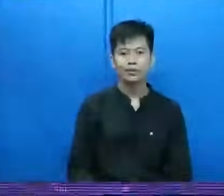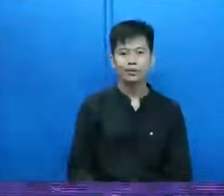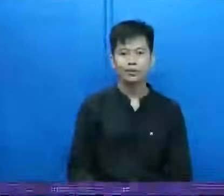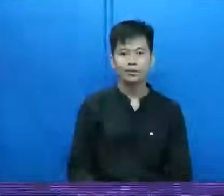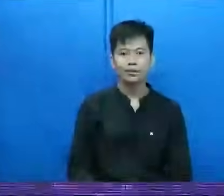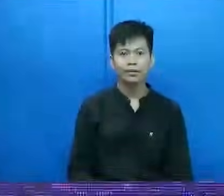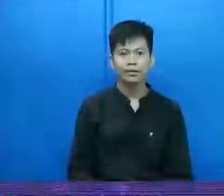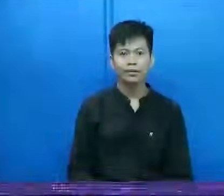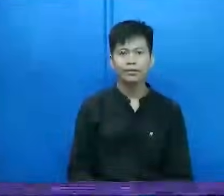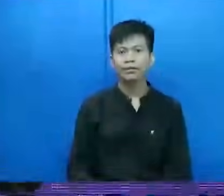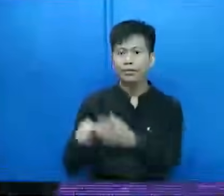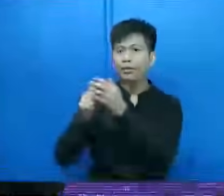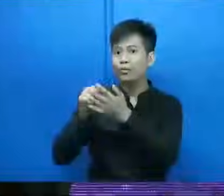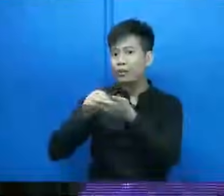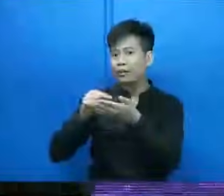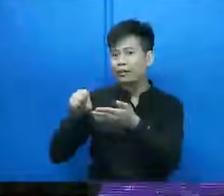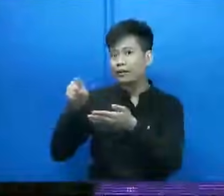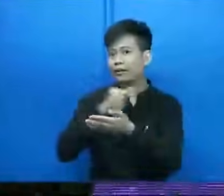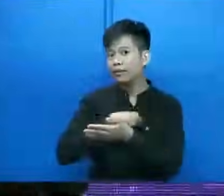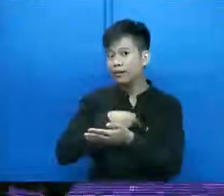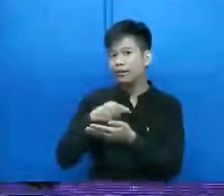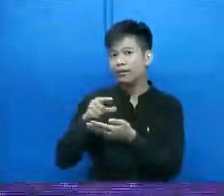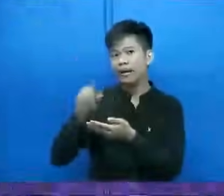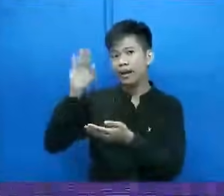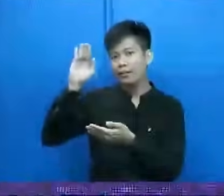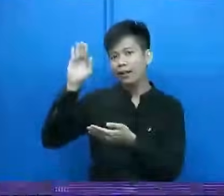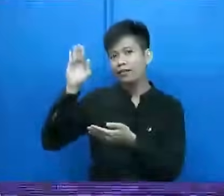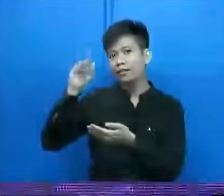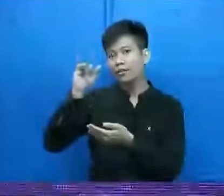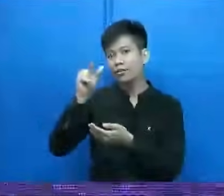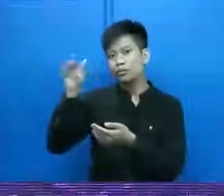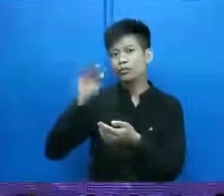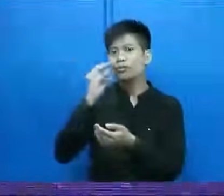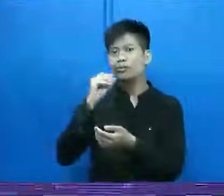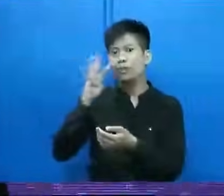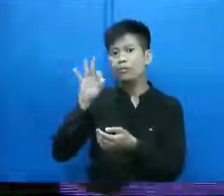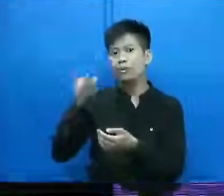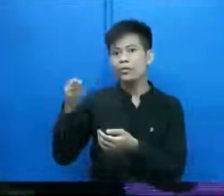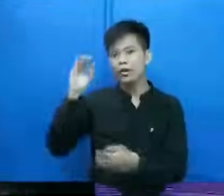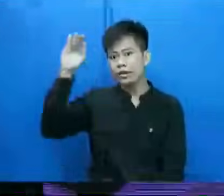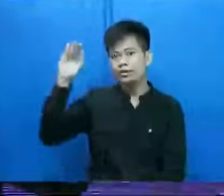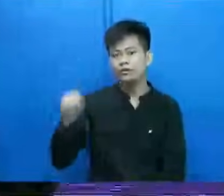Saya mohon panitia tolong nanti dicatat apa yang tadi teman-teman angkat tangan. Satu juz, usia di atas 40 tahun.